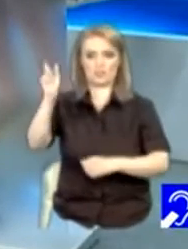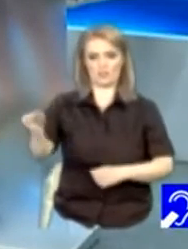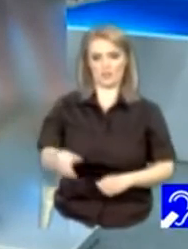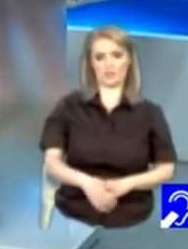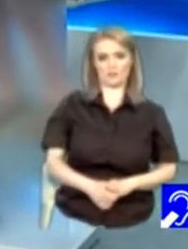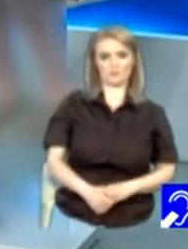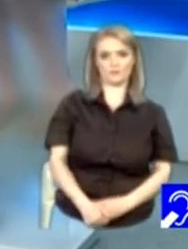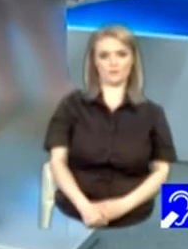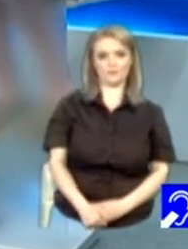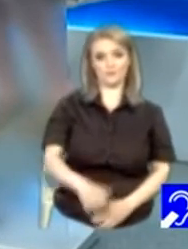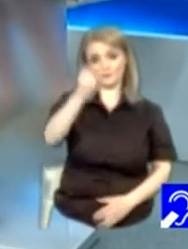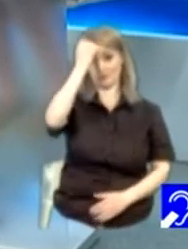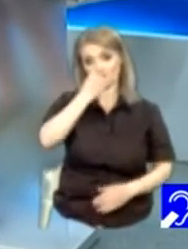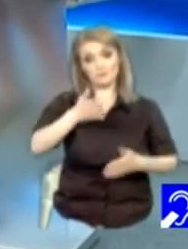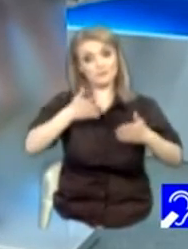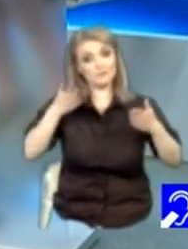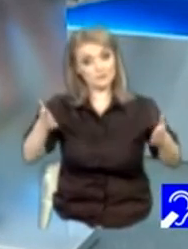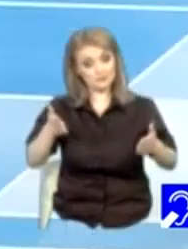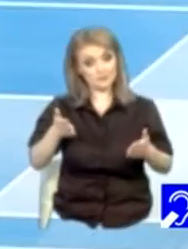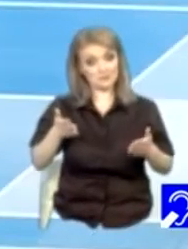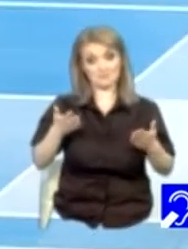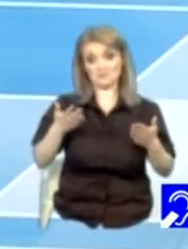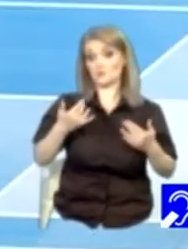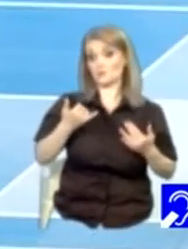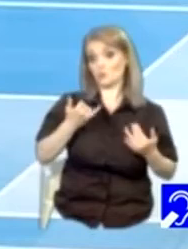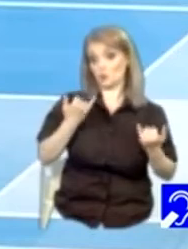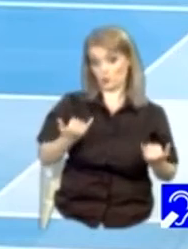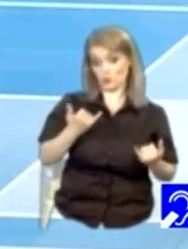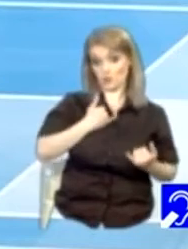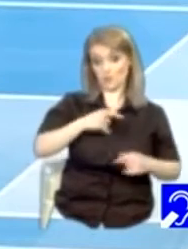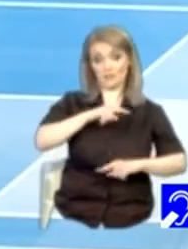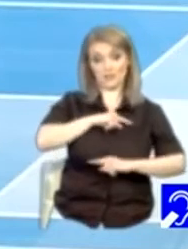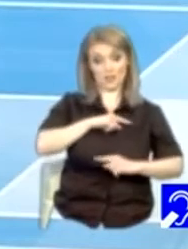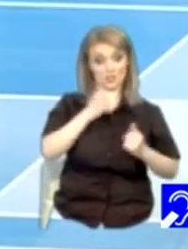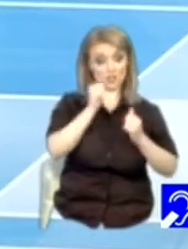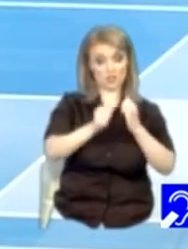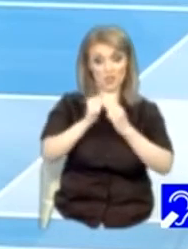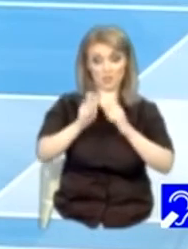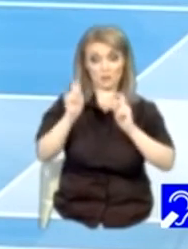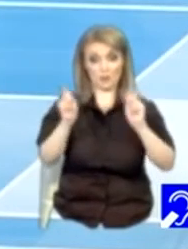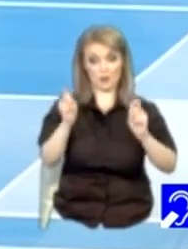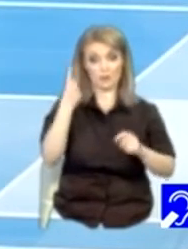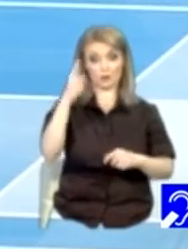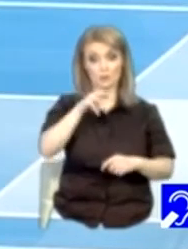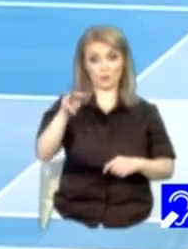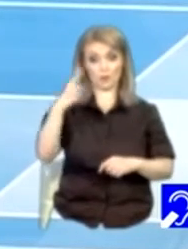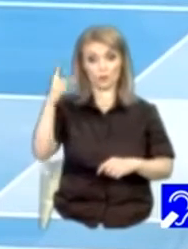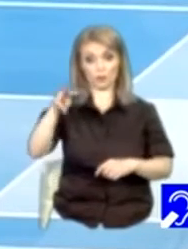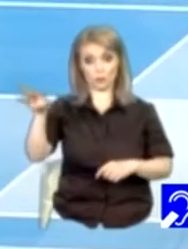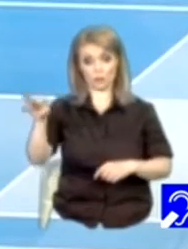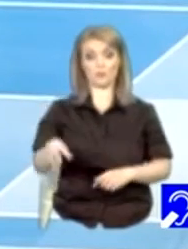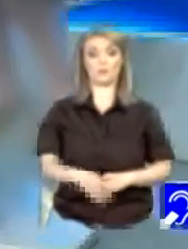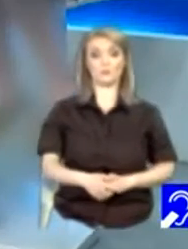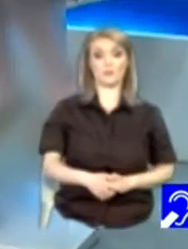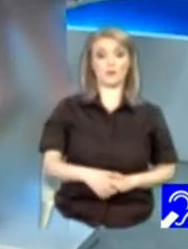mulțumesc eu! Suntem practic la final. Mai aveți fiecare câte un minut în care să le spuneți